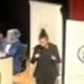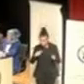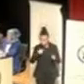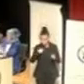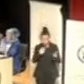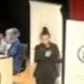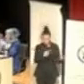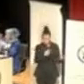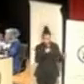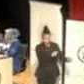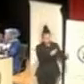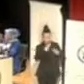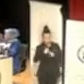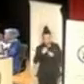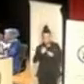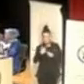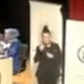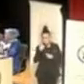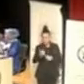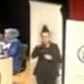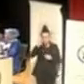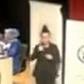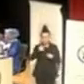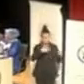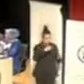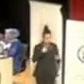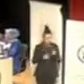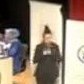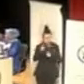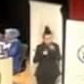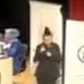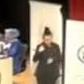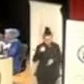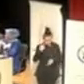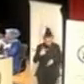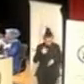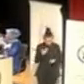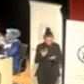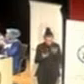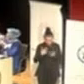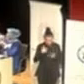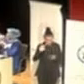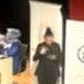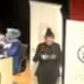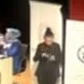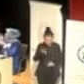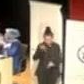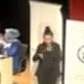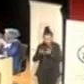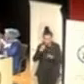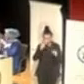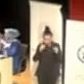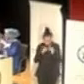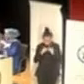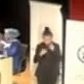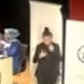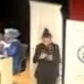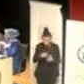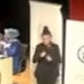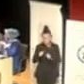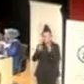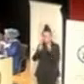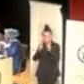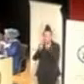aracılığıyla tarafımıza ulaştırılıyor ve bakanlığımız yayın seçme yönetmeliğiyle değerlendirilerek seçiliyor. Daha sonra uygun görülen eserler ilgili